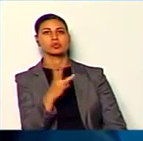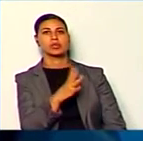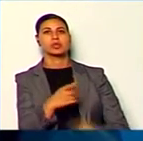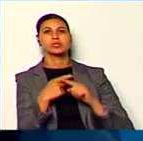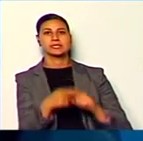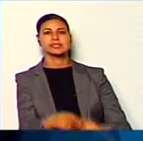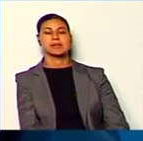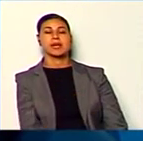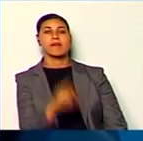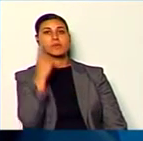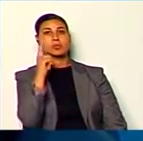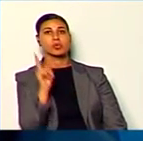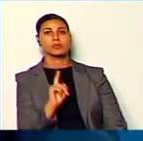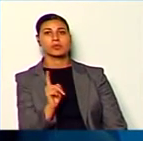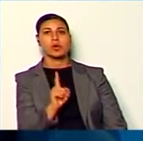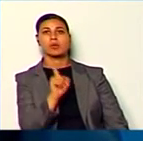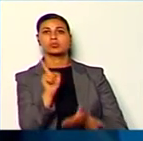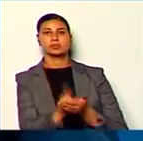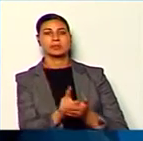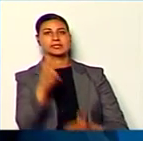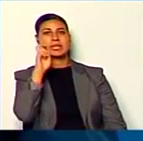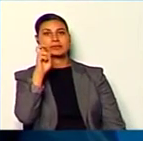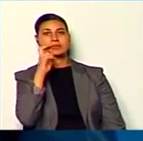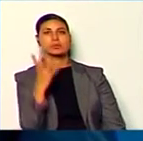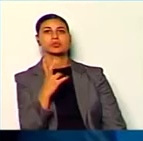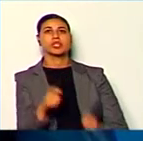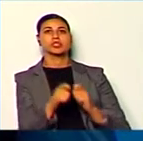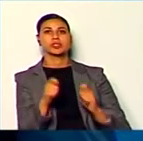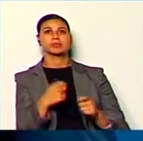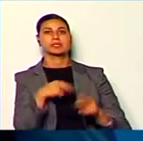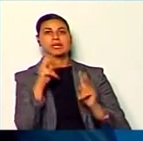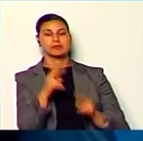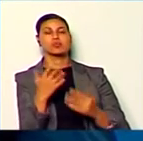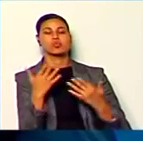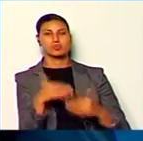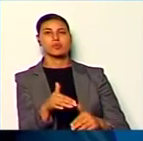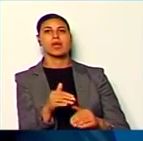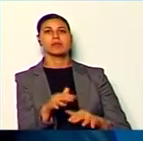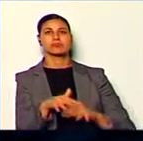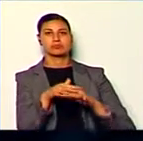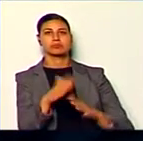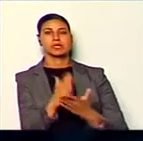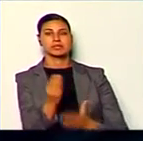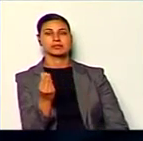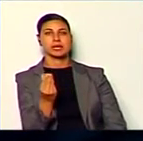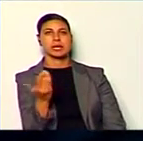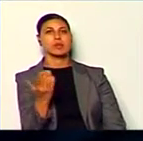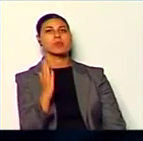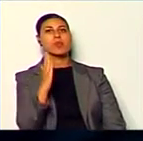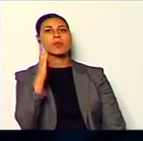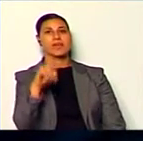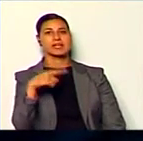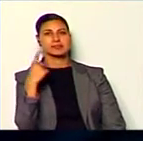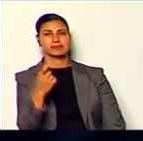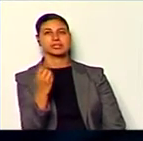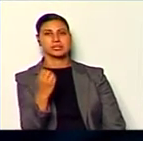სისტემა. მე ვფიქრობ რომ აუცილებლად სახელმწიფომ უნდა შექმნას და ამისთვის უკვე გამოყოფილიც არის გარკვეული თანხები, რომ მომავალი წლებისთვის